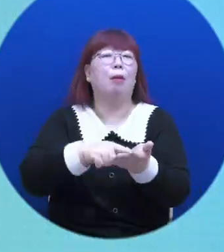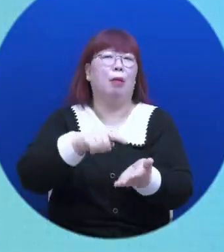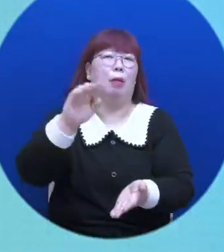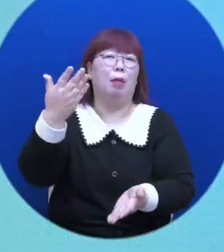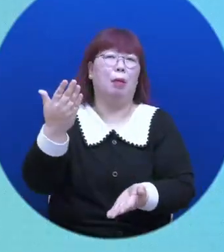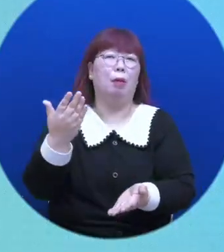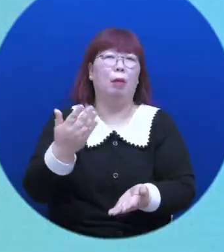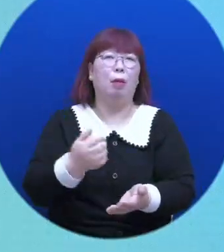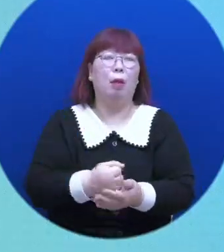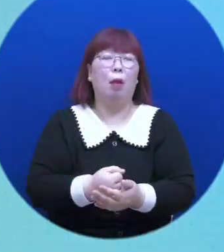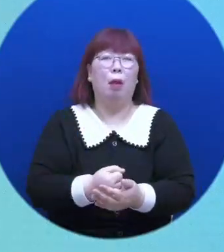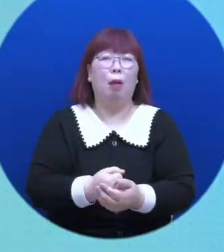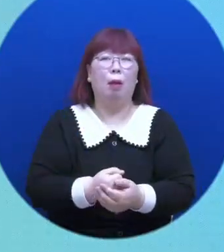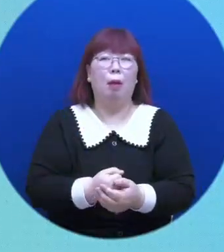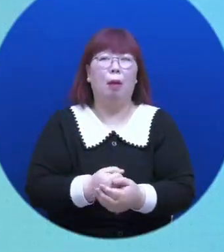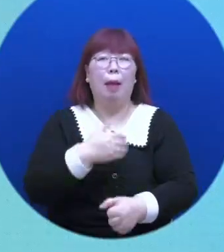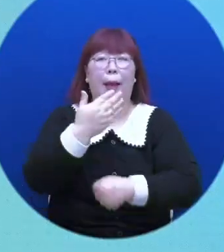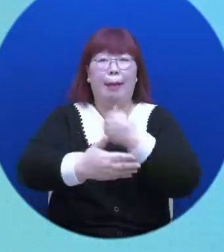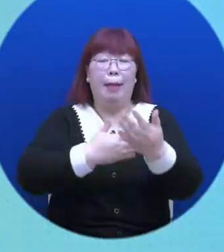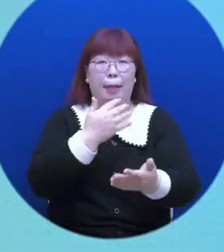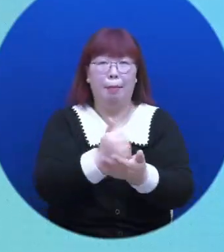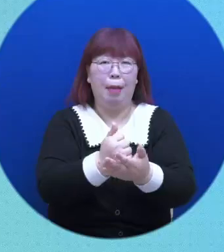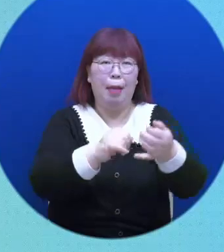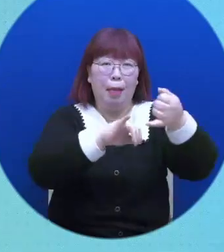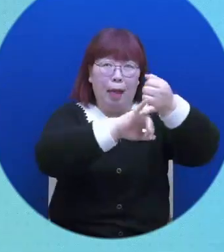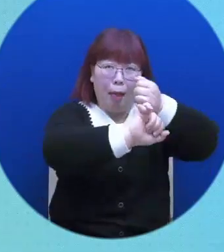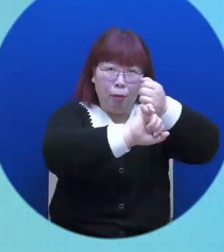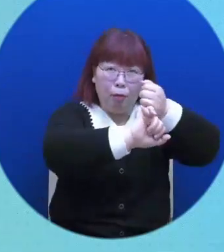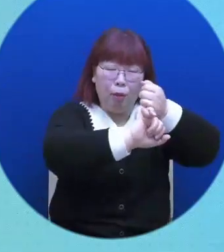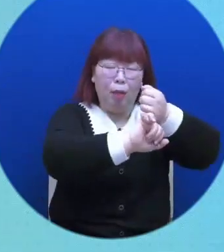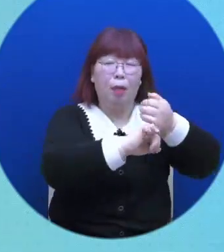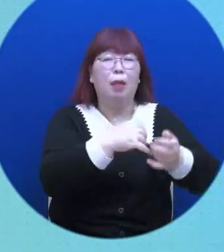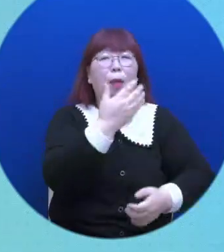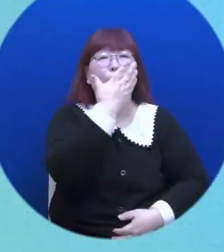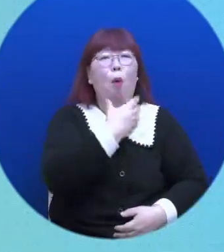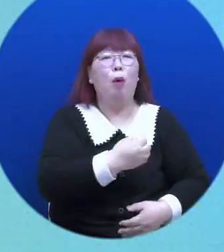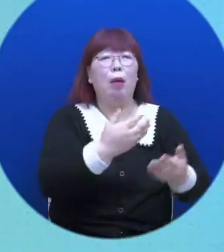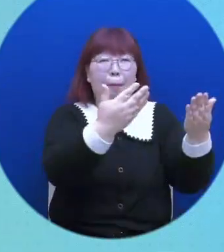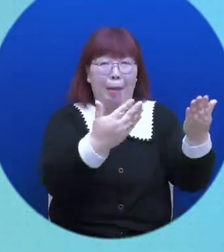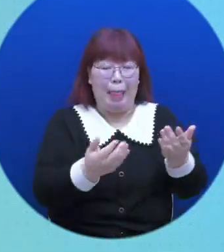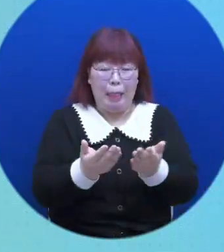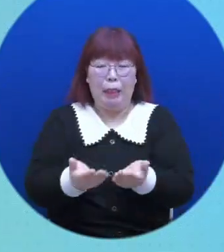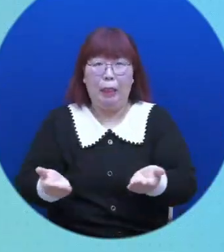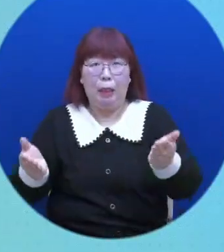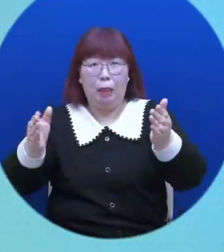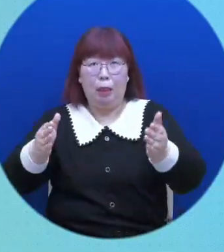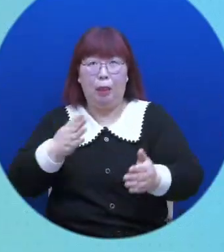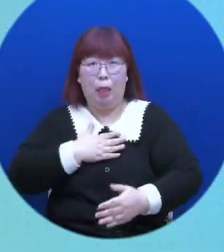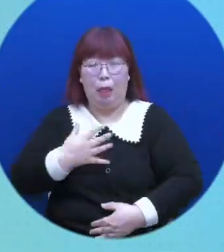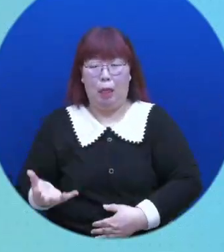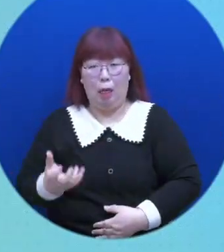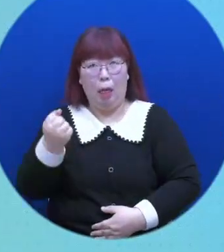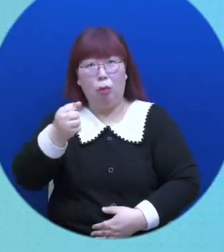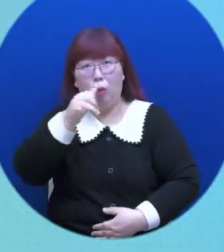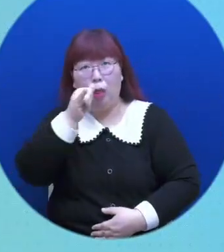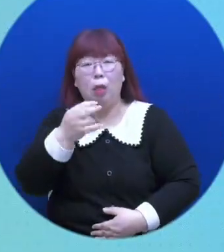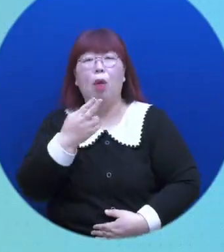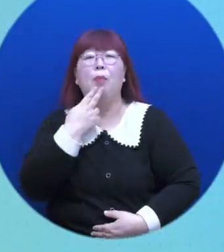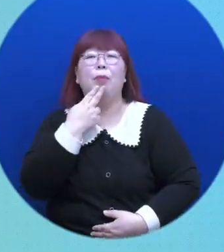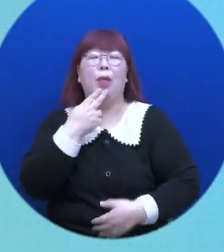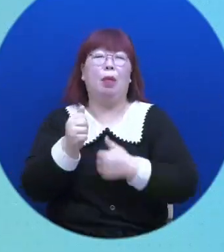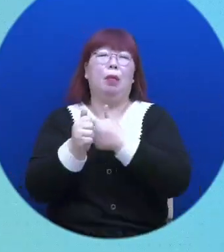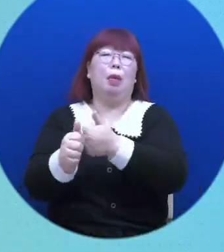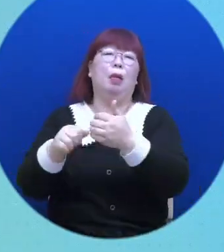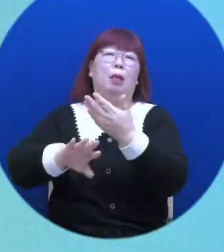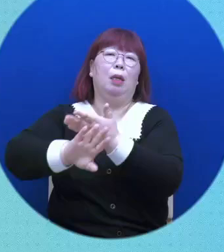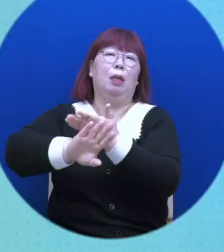그것은 하나님의 약속된 복을 받을 그릇이 있느냐 없느냐가 결정 내리는구나 하는